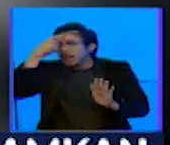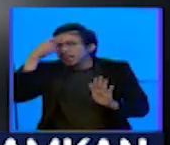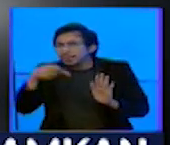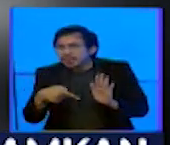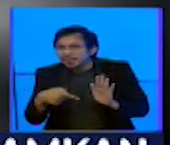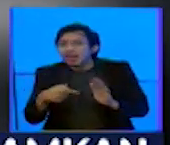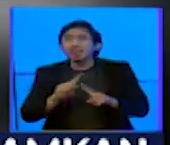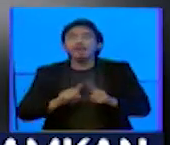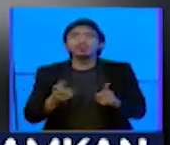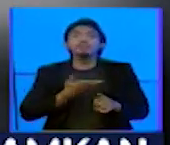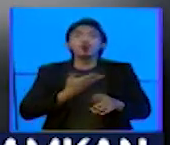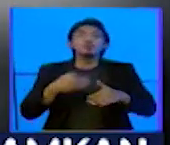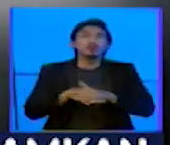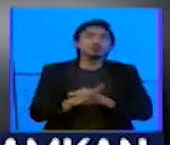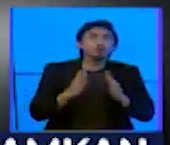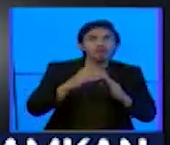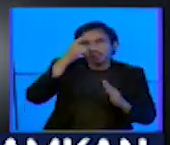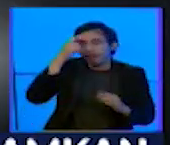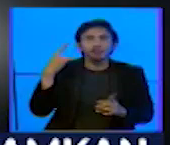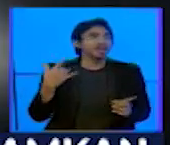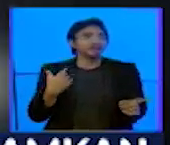keesokan harinya.